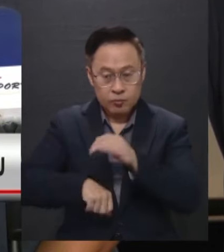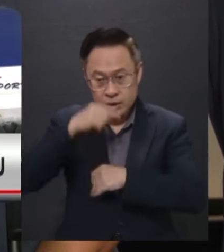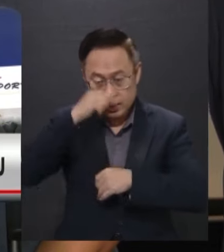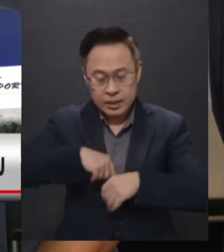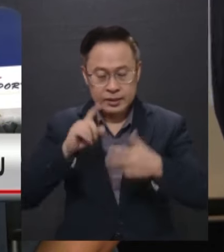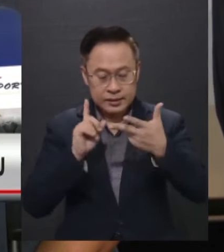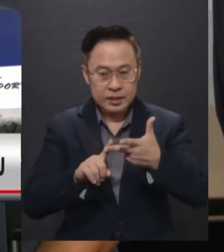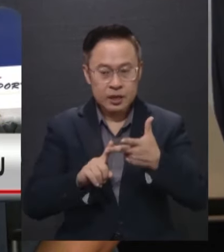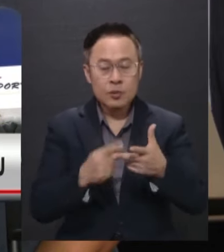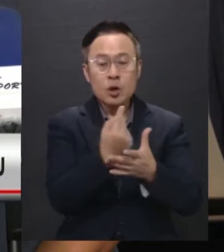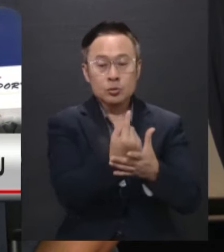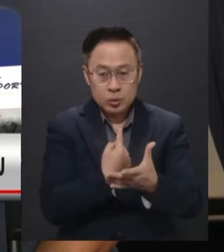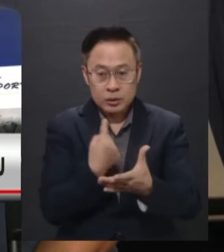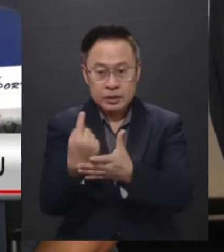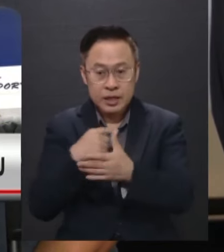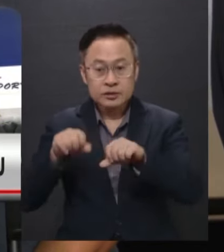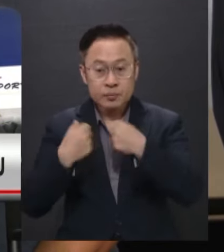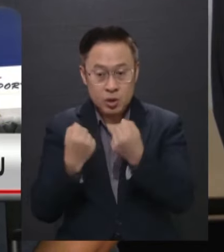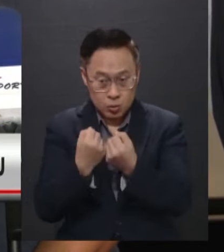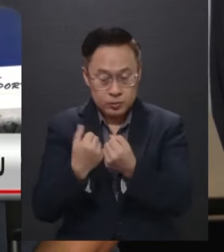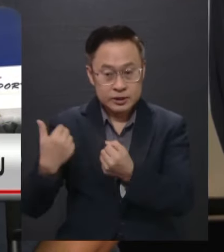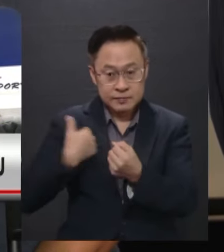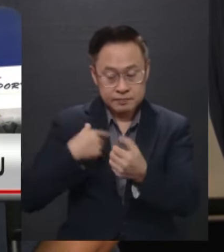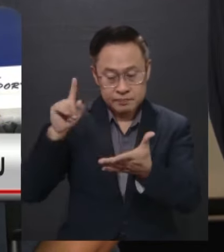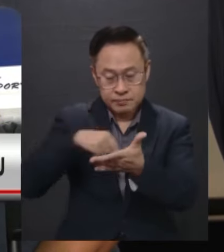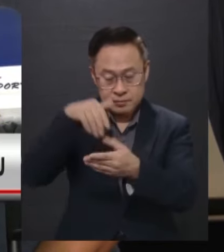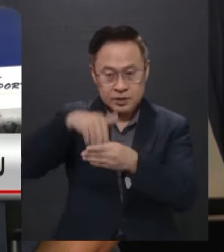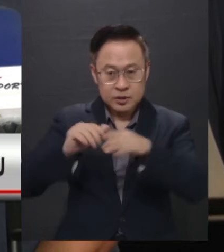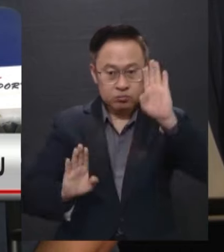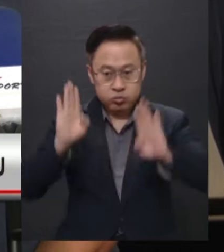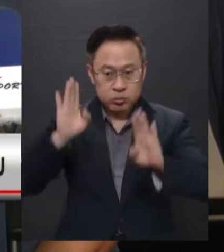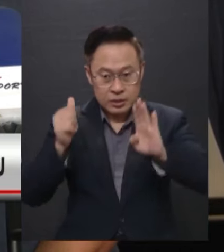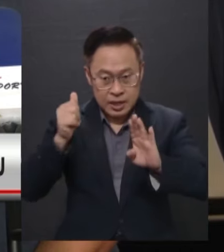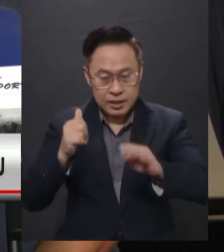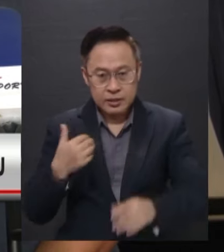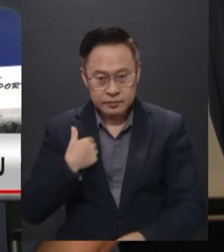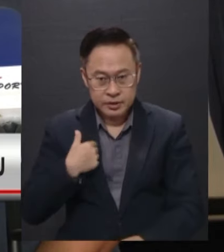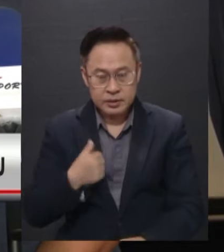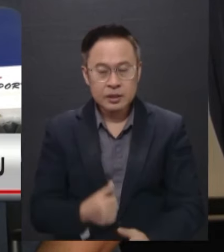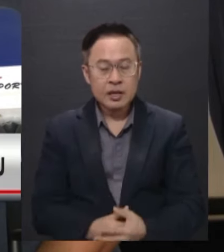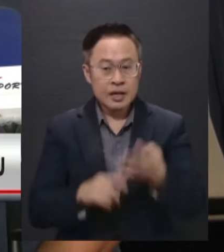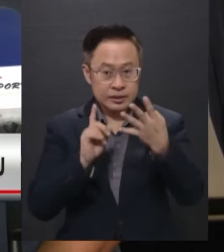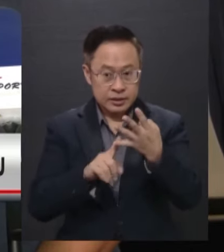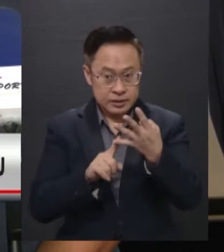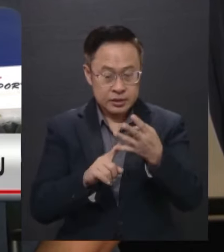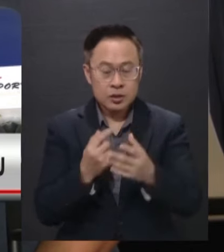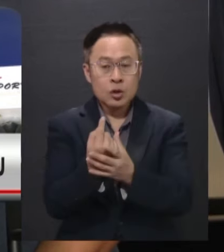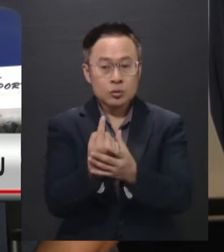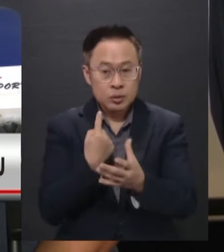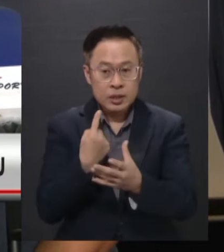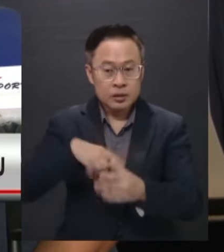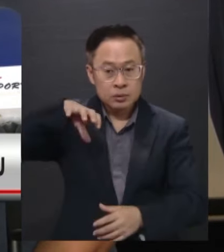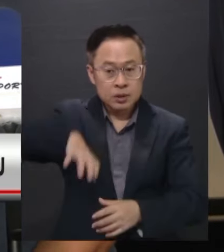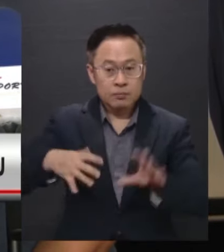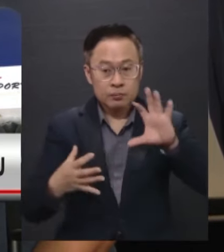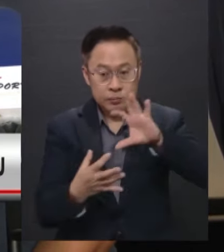แทนสโมสรสมาชิกที่มีสิทธิ์เข้าร่วมการประชุมทีนี้จะมีตัวแทนจากฟีฟ่ากับการกีฬาแห่งประเทศไทยร่วมสัง